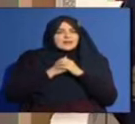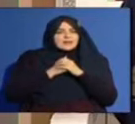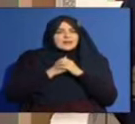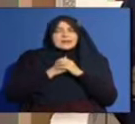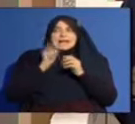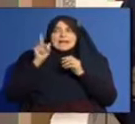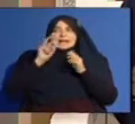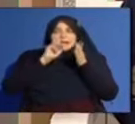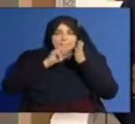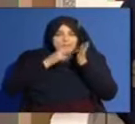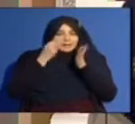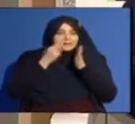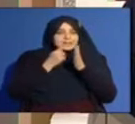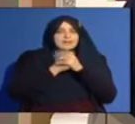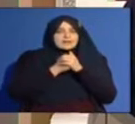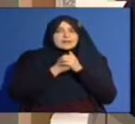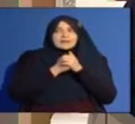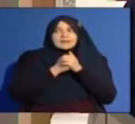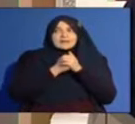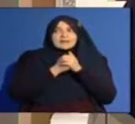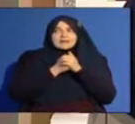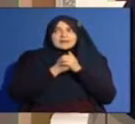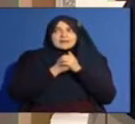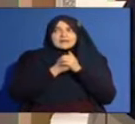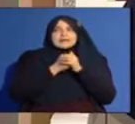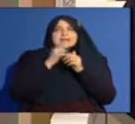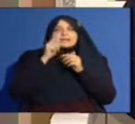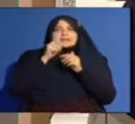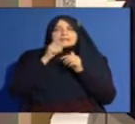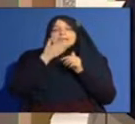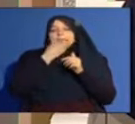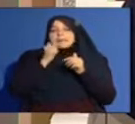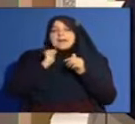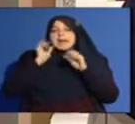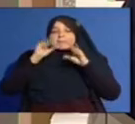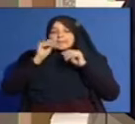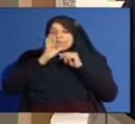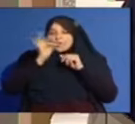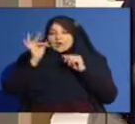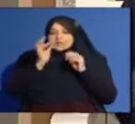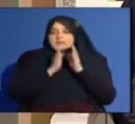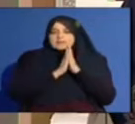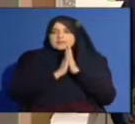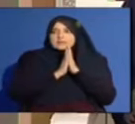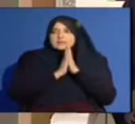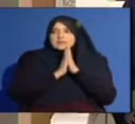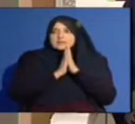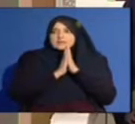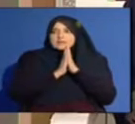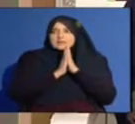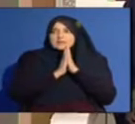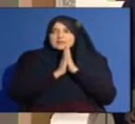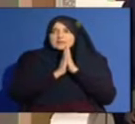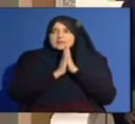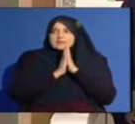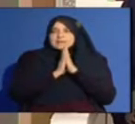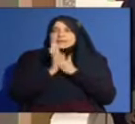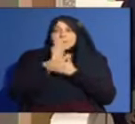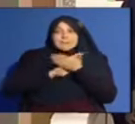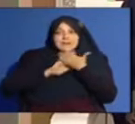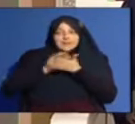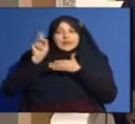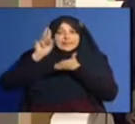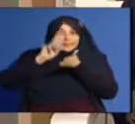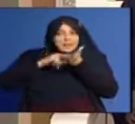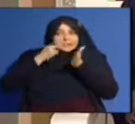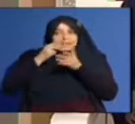فرنسا. هي. فهمناها. وعندها ماذا؟ يا ربي هذاك يعدو عندك الأولاد الصغار. عندي ثلاثة صغار. فاطمة سمحي